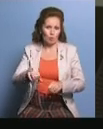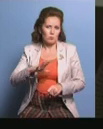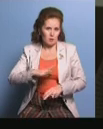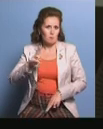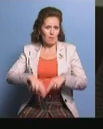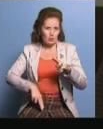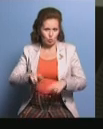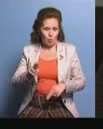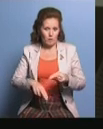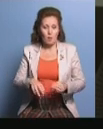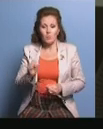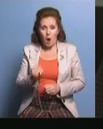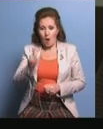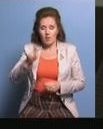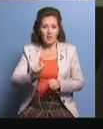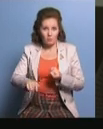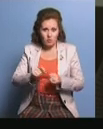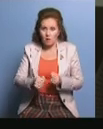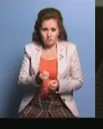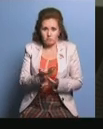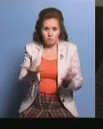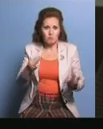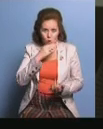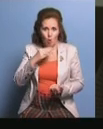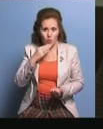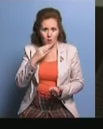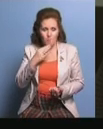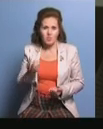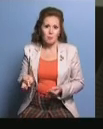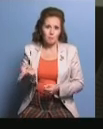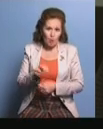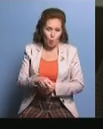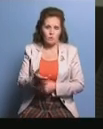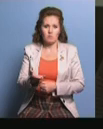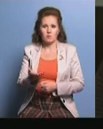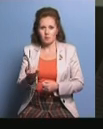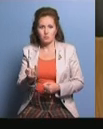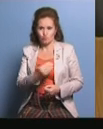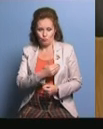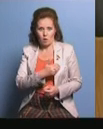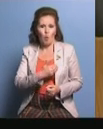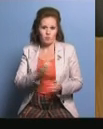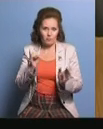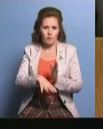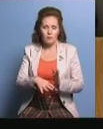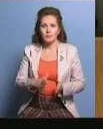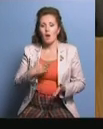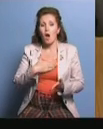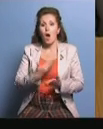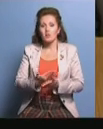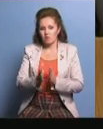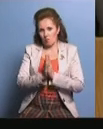А инвесторов действительно очень много. Приходят и днем, и ночью предлагают свои услуги. Активности попросил